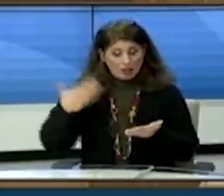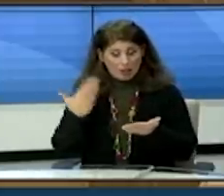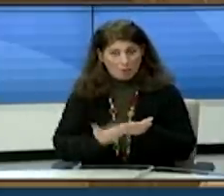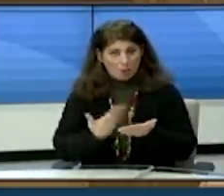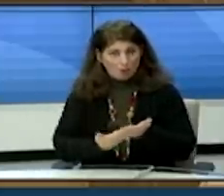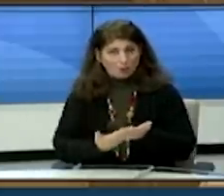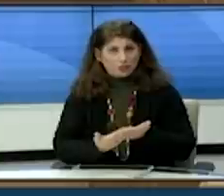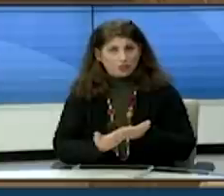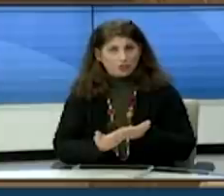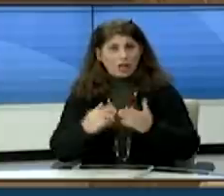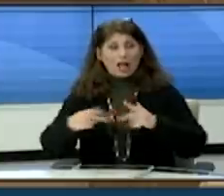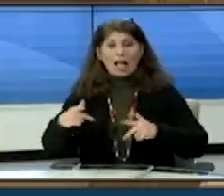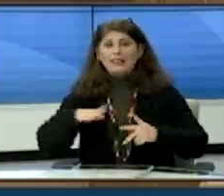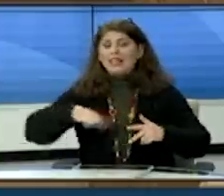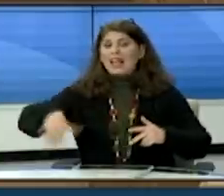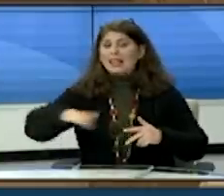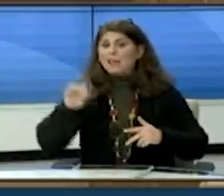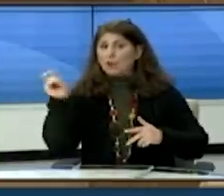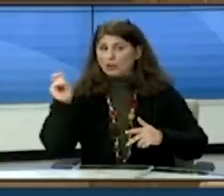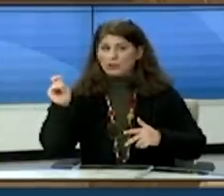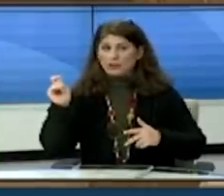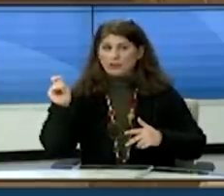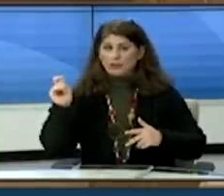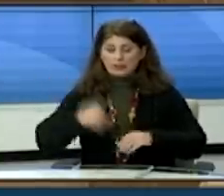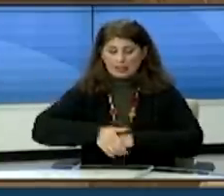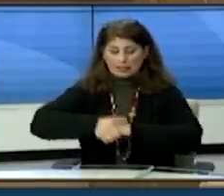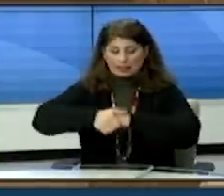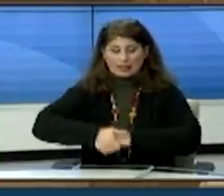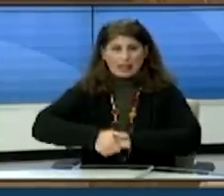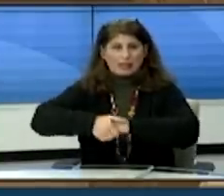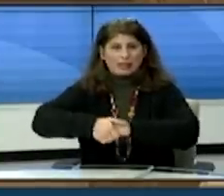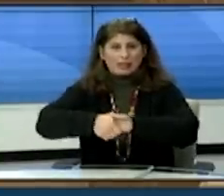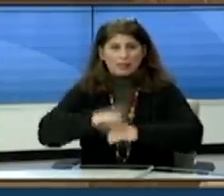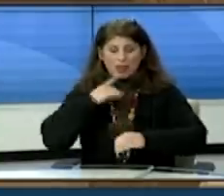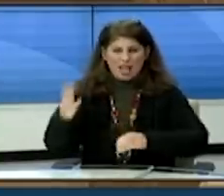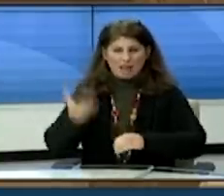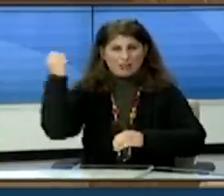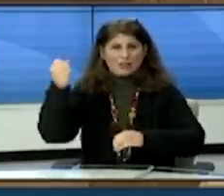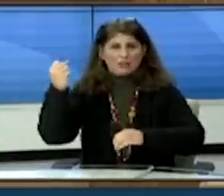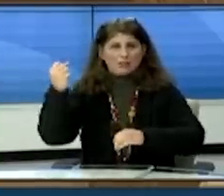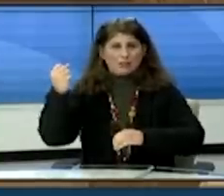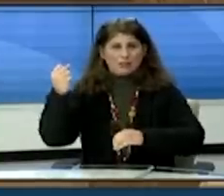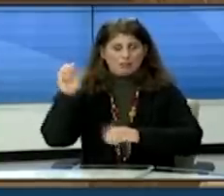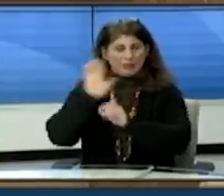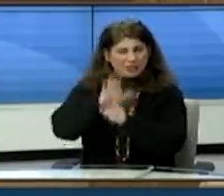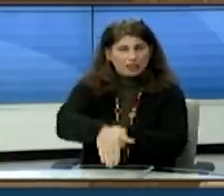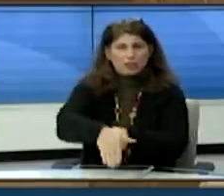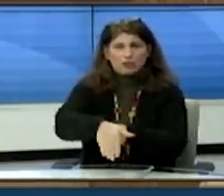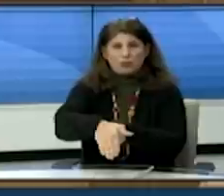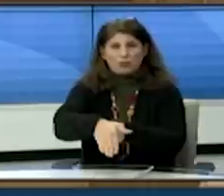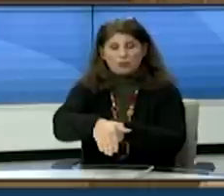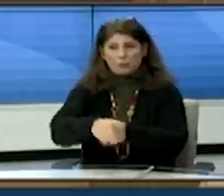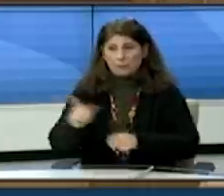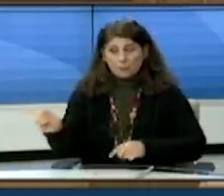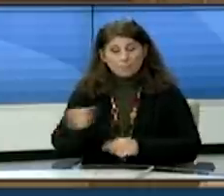απόδειξη πως η αντιλαϊκή πολιτική πάει χέρι-χέρι με τον αυταρχισμό, με την καταστολή.